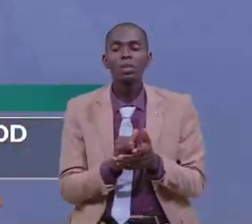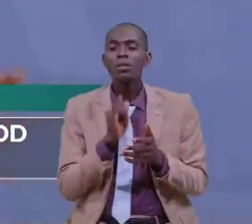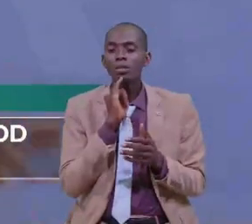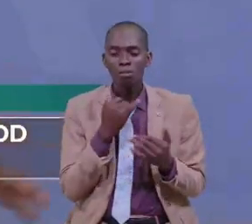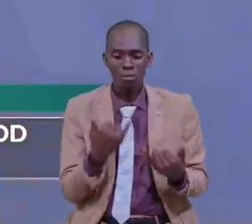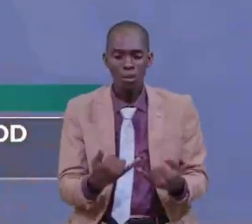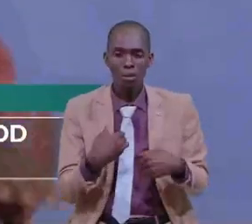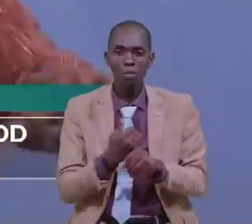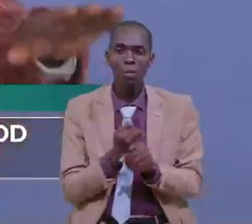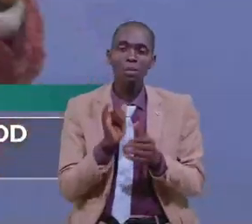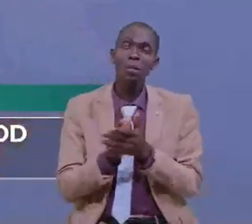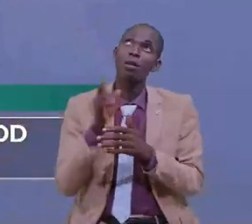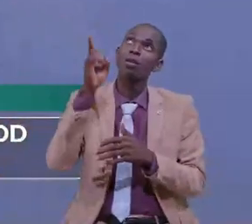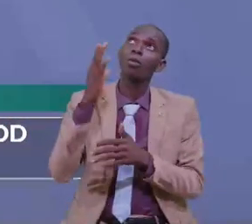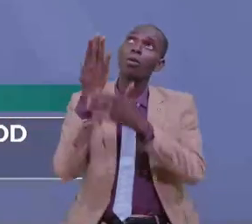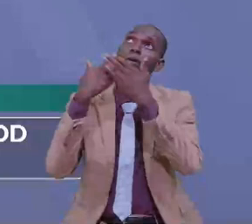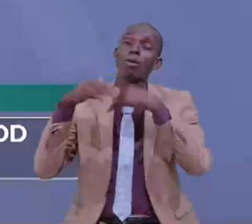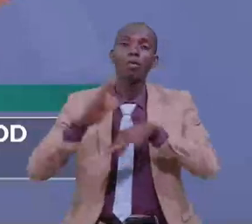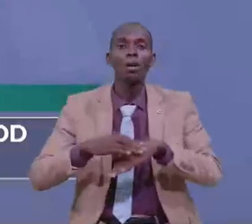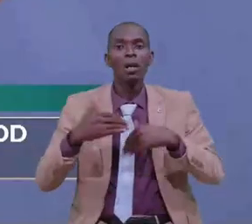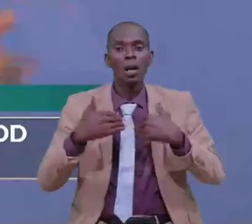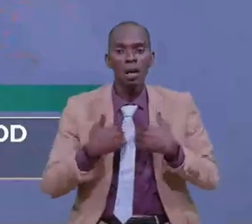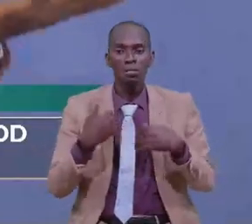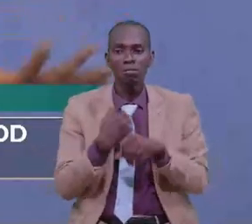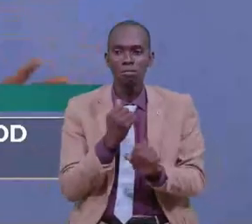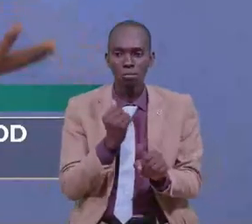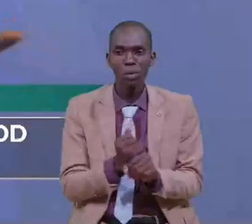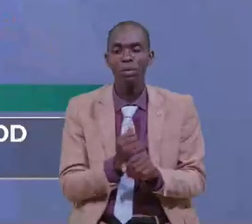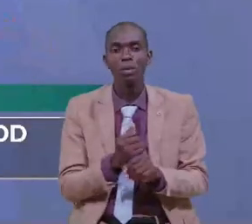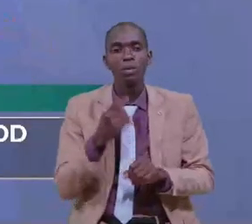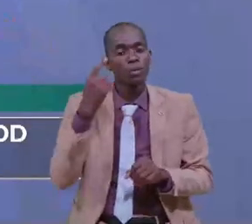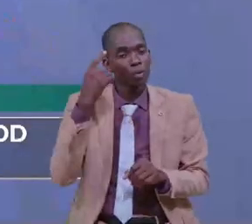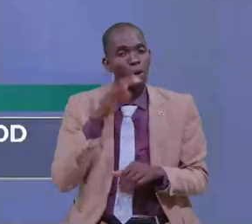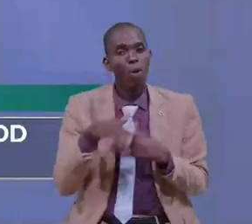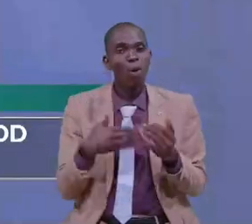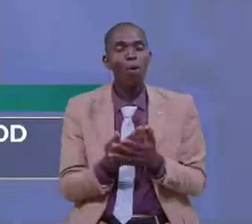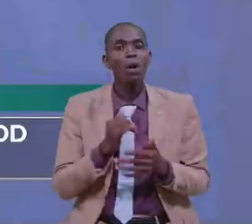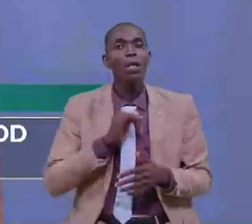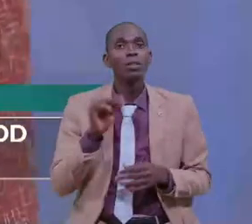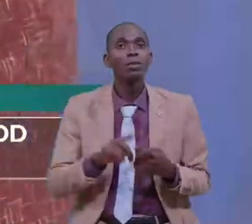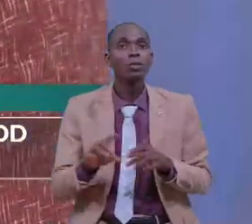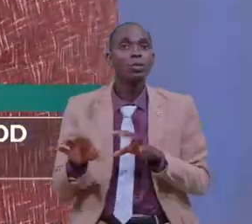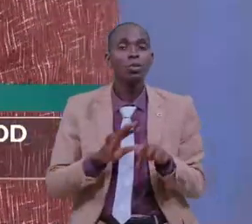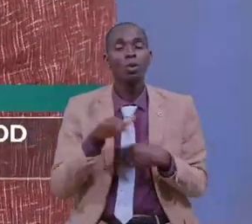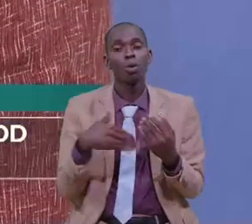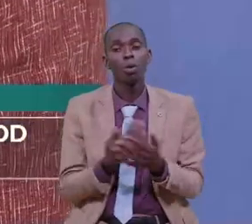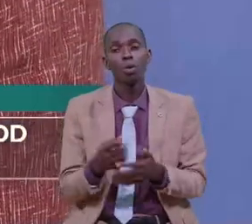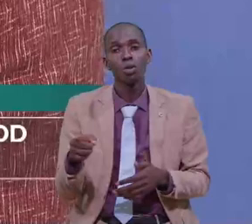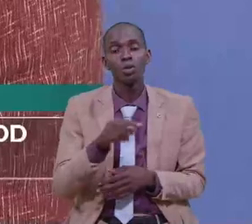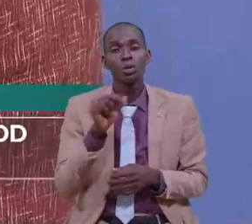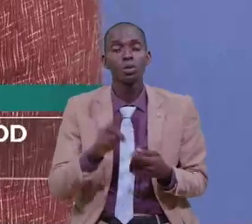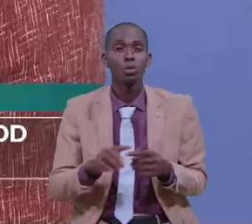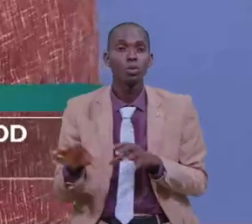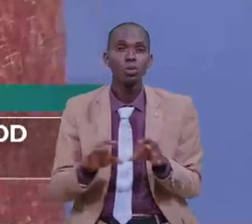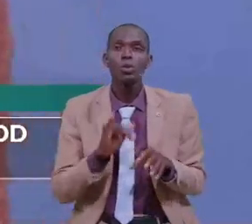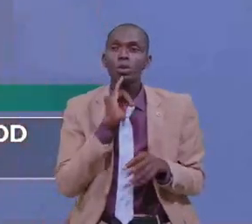chemin déjà tracé, que le Dieu du ciel a déjà tracé. Tout ce qu'il me faut faire, tout ce qu'il faut